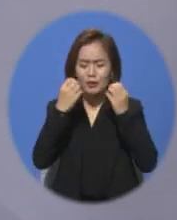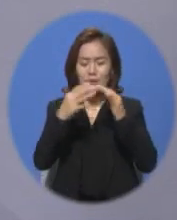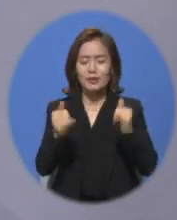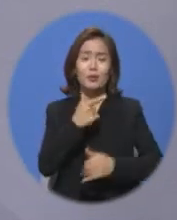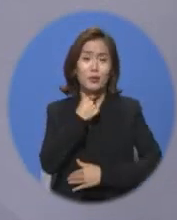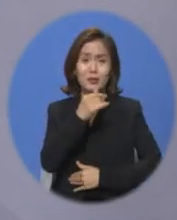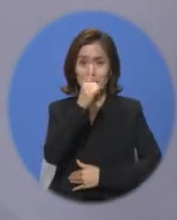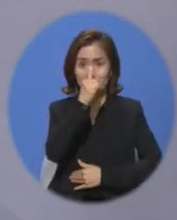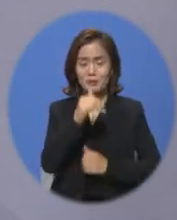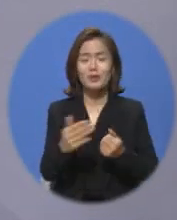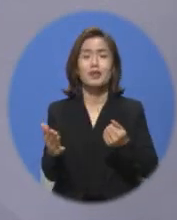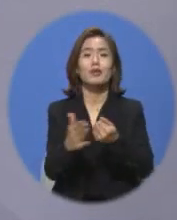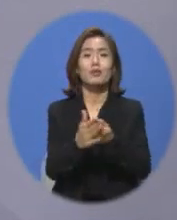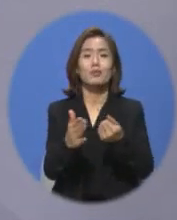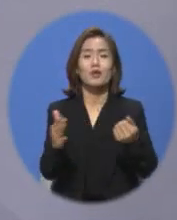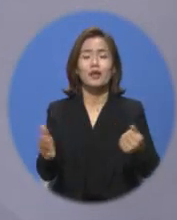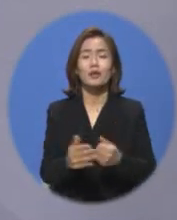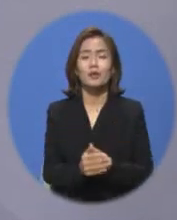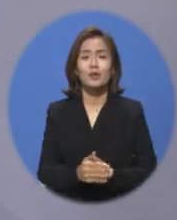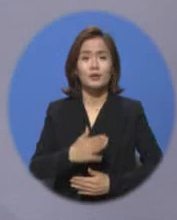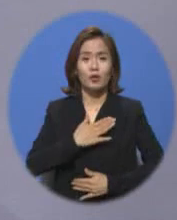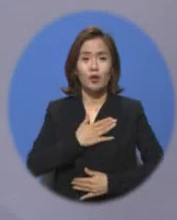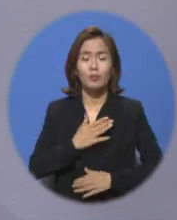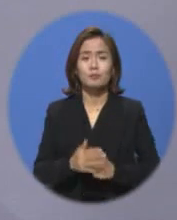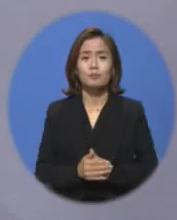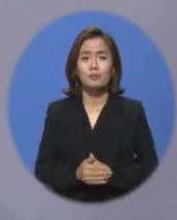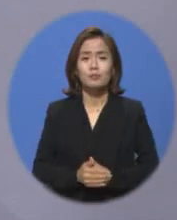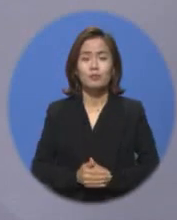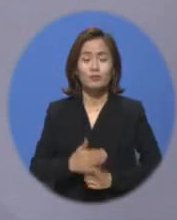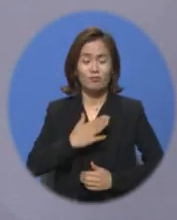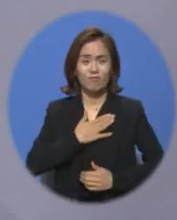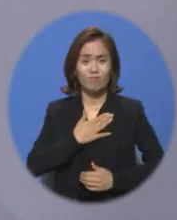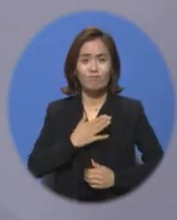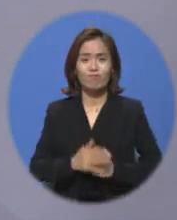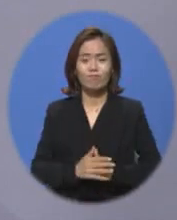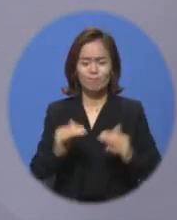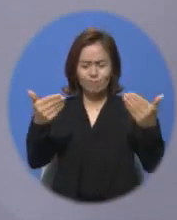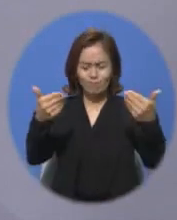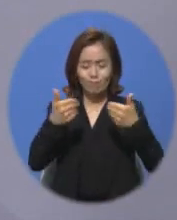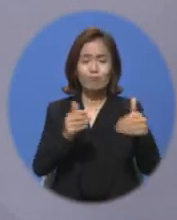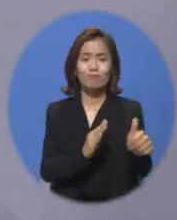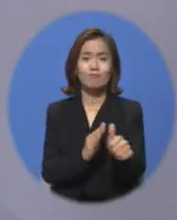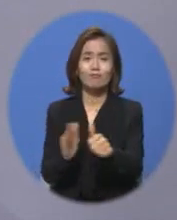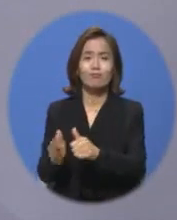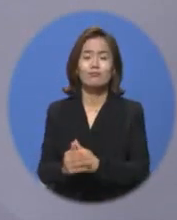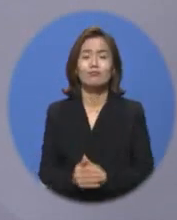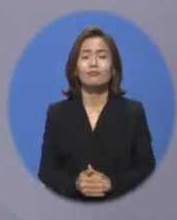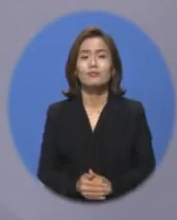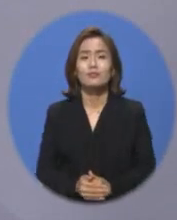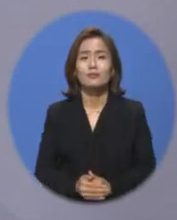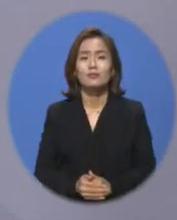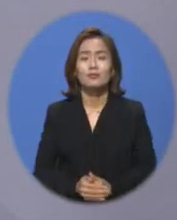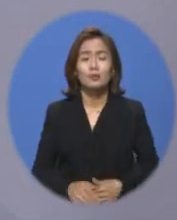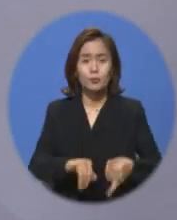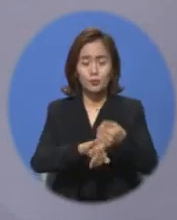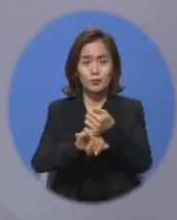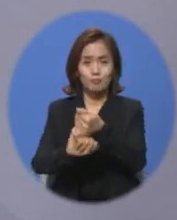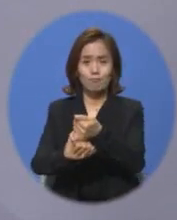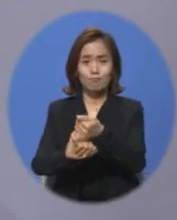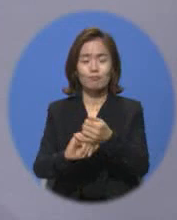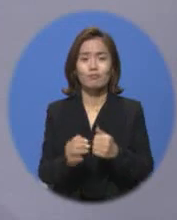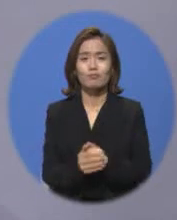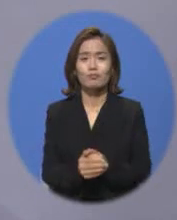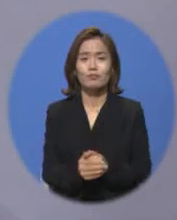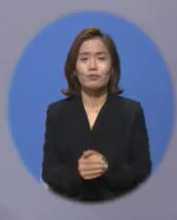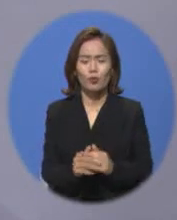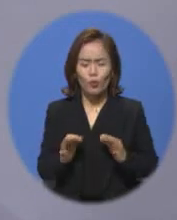있다 .그러니저 ,범기철에게집중해주세요.저는제모든역량을쏟아붓고,